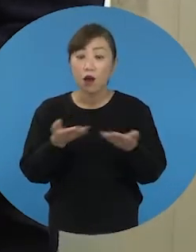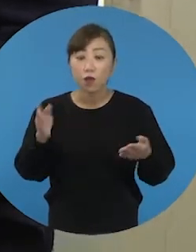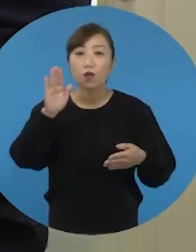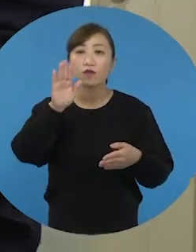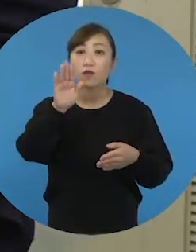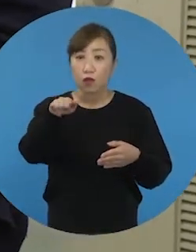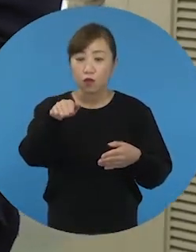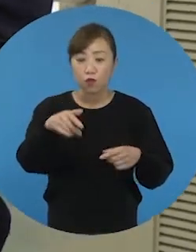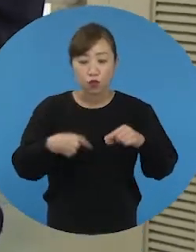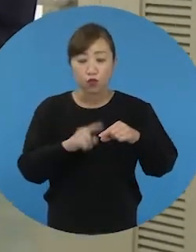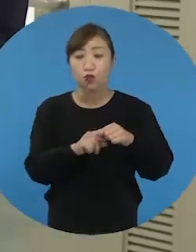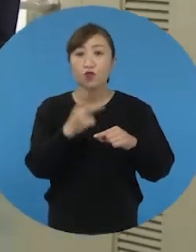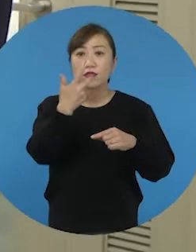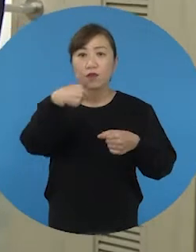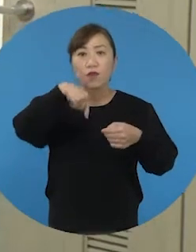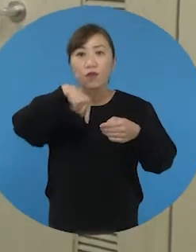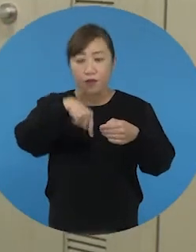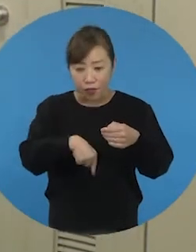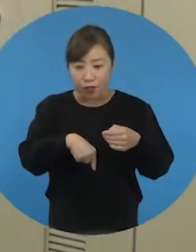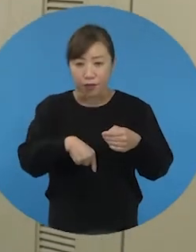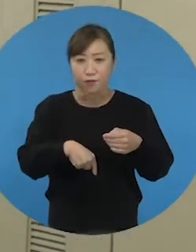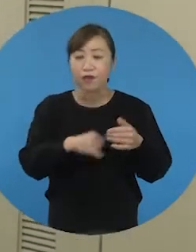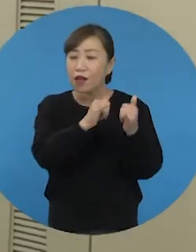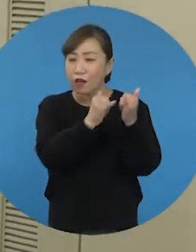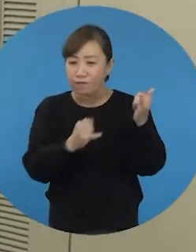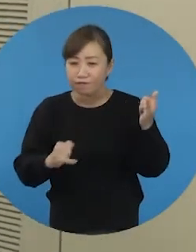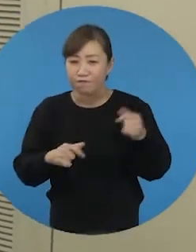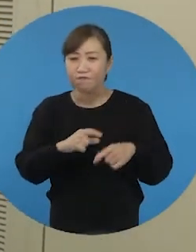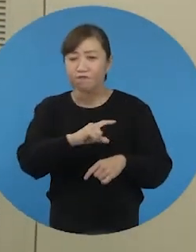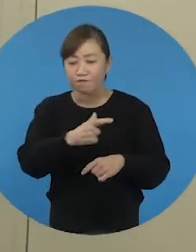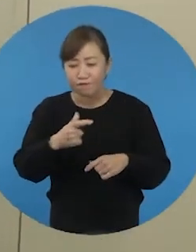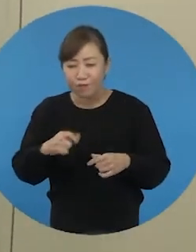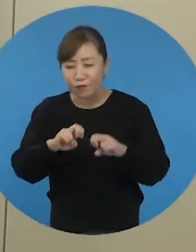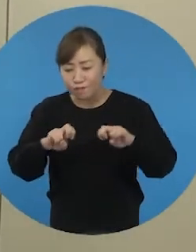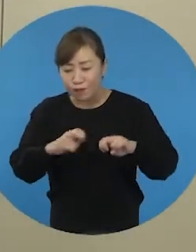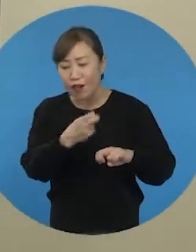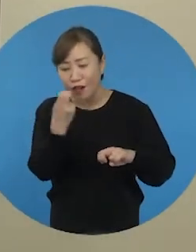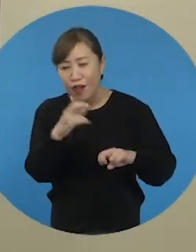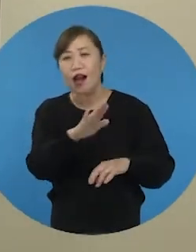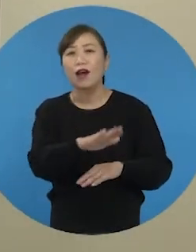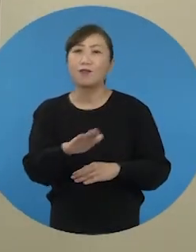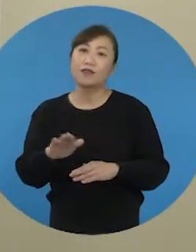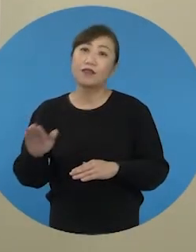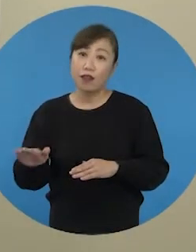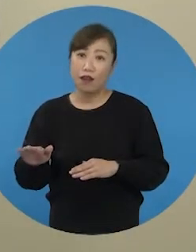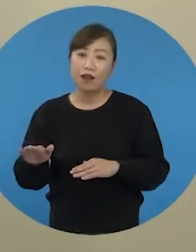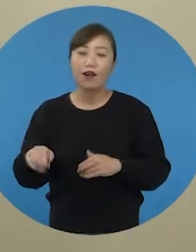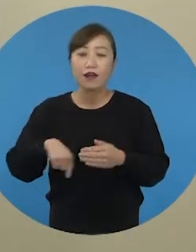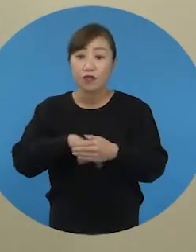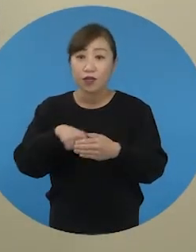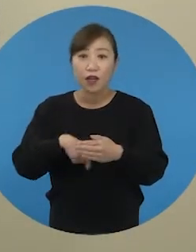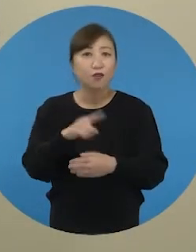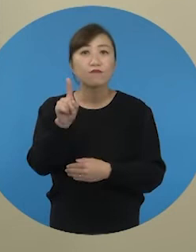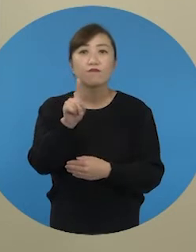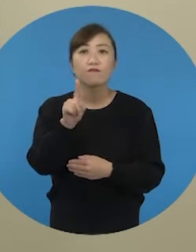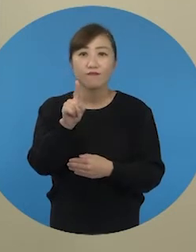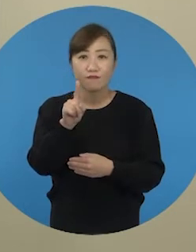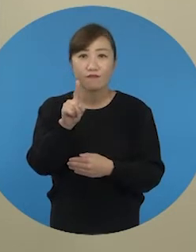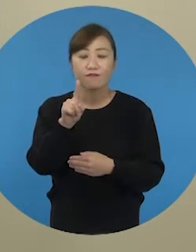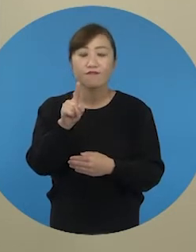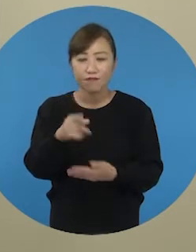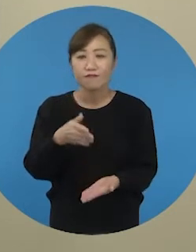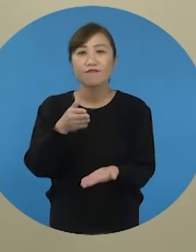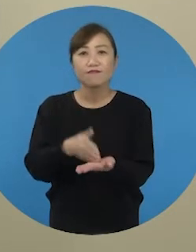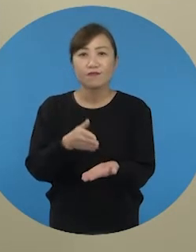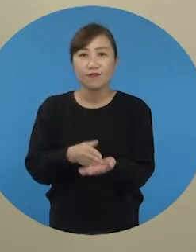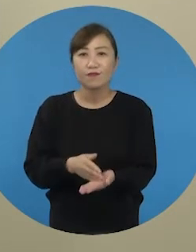が出た後に府中市では様々な発見がありました。一体どんな歴史が解き明かされているんでしょうか。